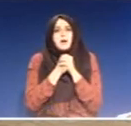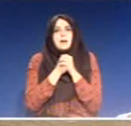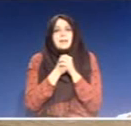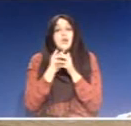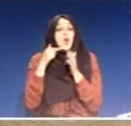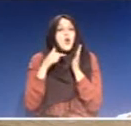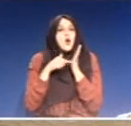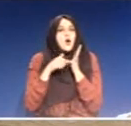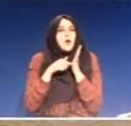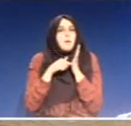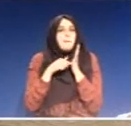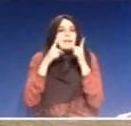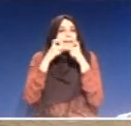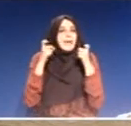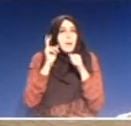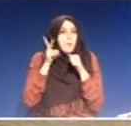يدقق. فمثلا